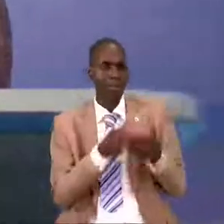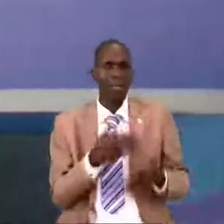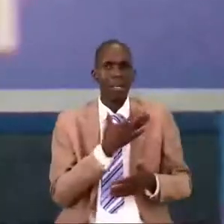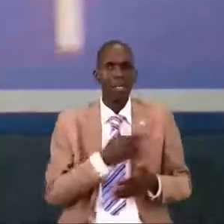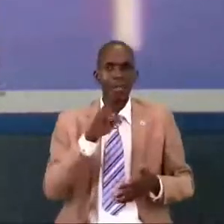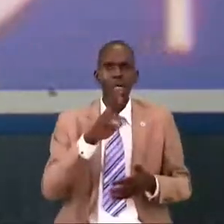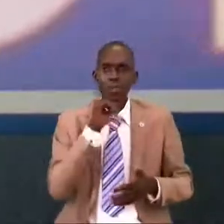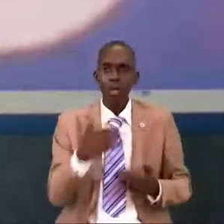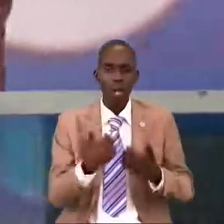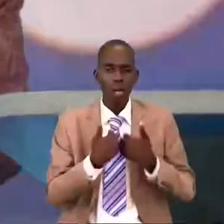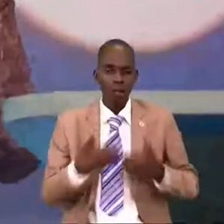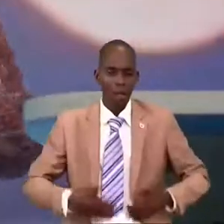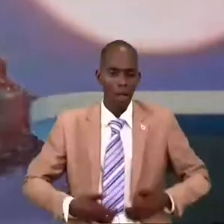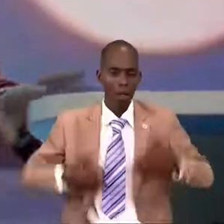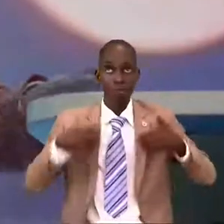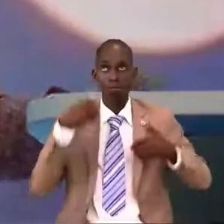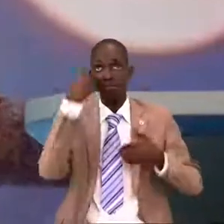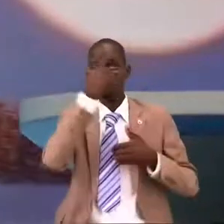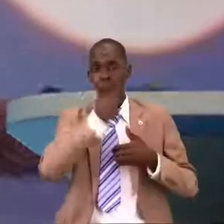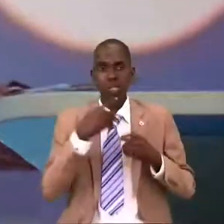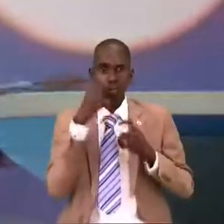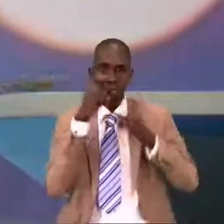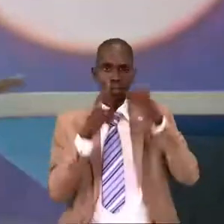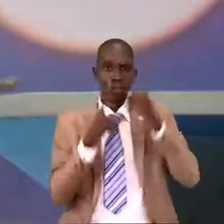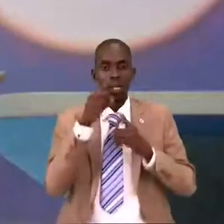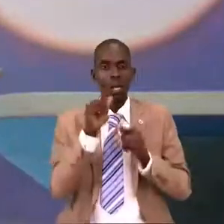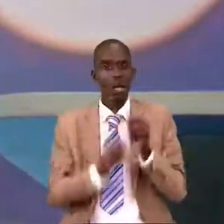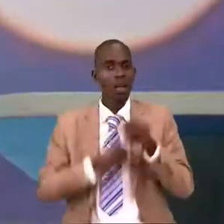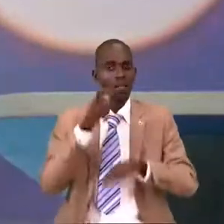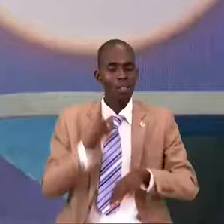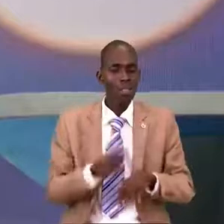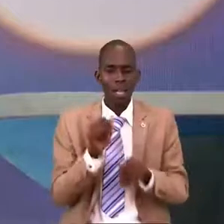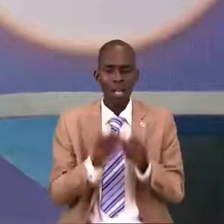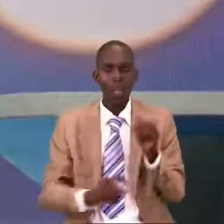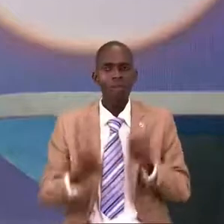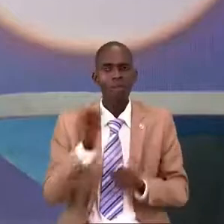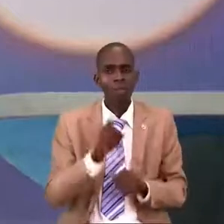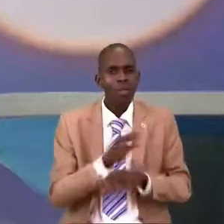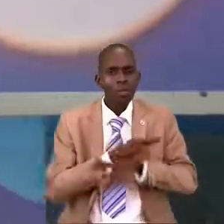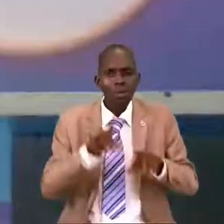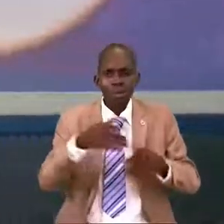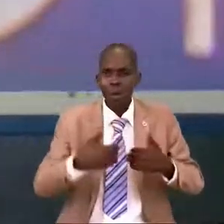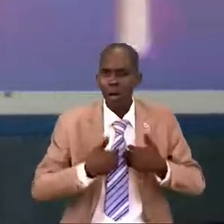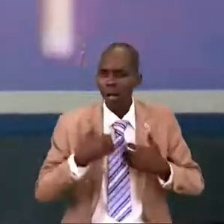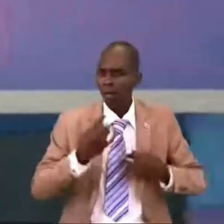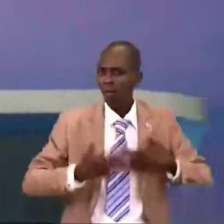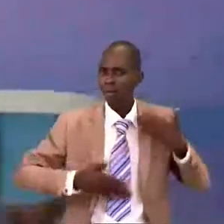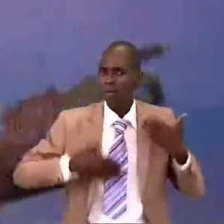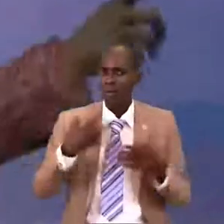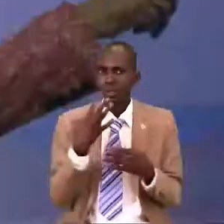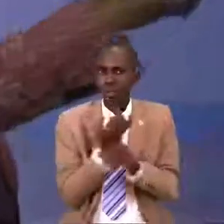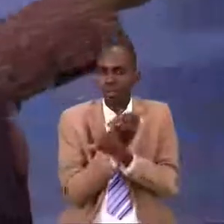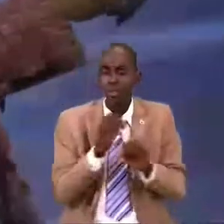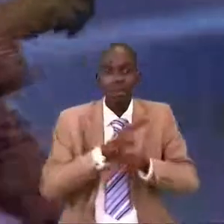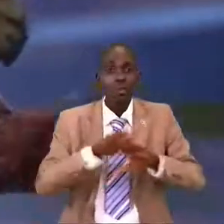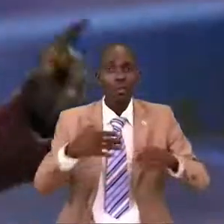nous allons. Nous avons la joie du salut. C'est pourquoi nous avons la libération qui vient au salut. N'as-tu pas le